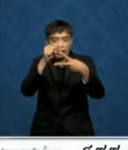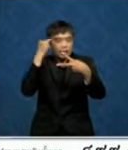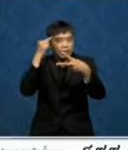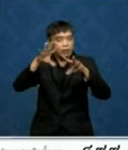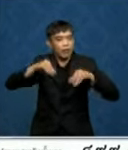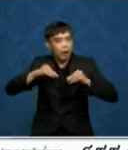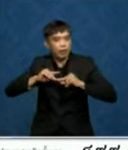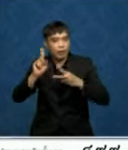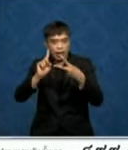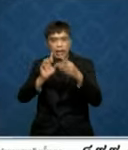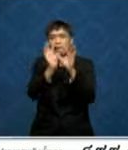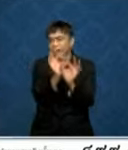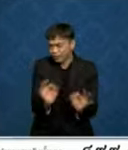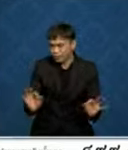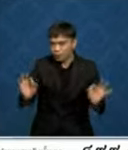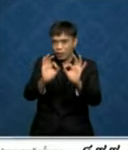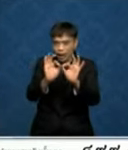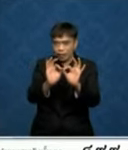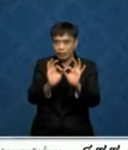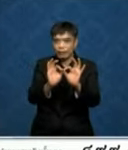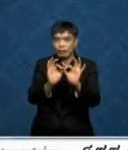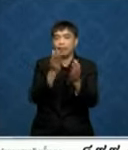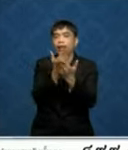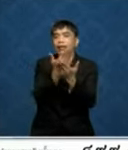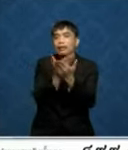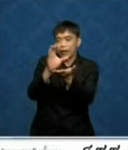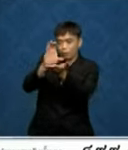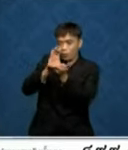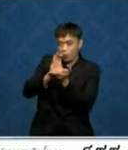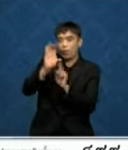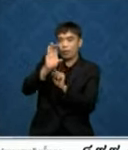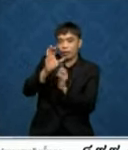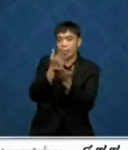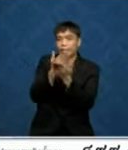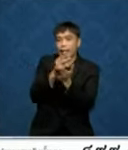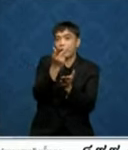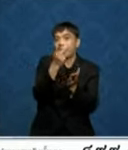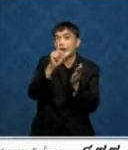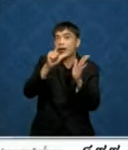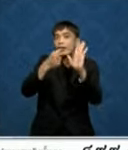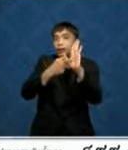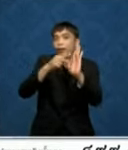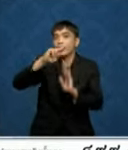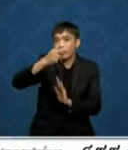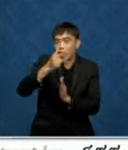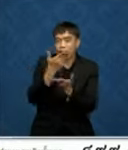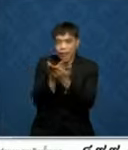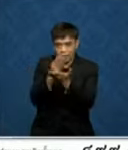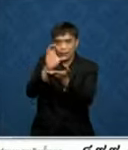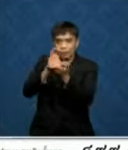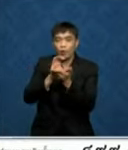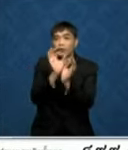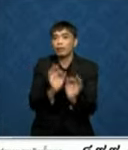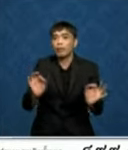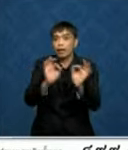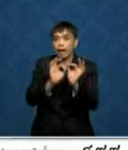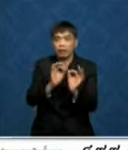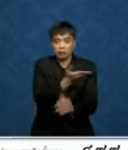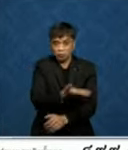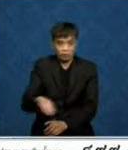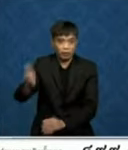เป็นเรื่องใหญ่ที่สำคัญเราไม่เคยมีประสบการณ์ในการแก้ไขเรื่องนี้ม